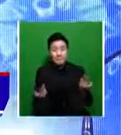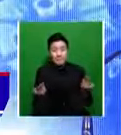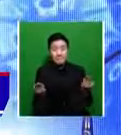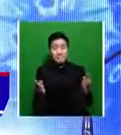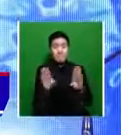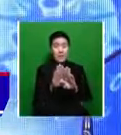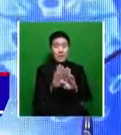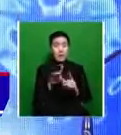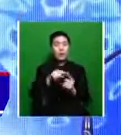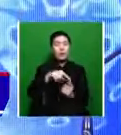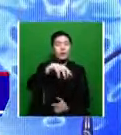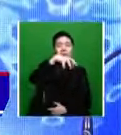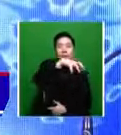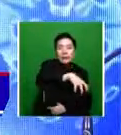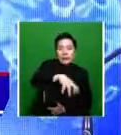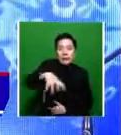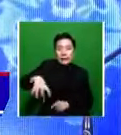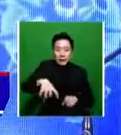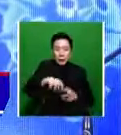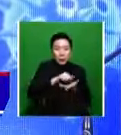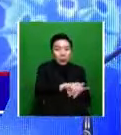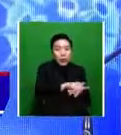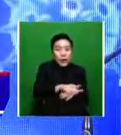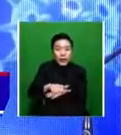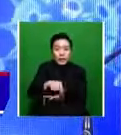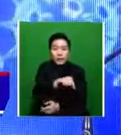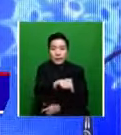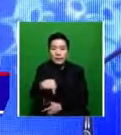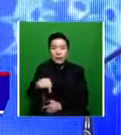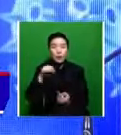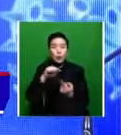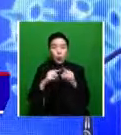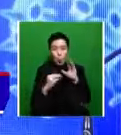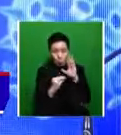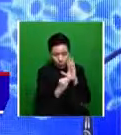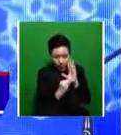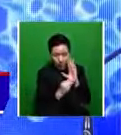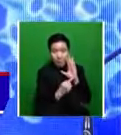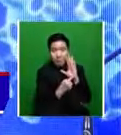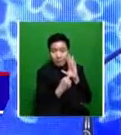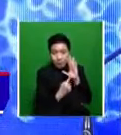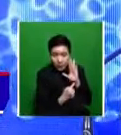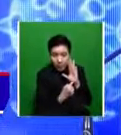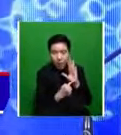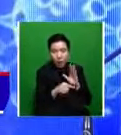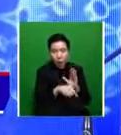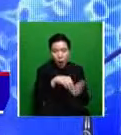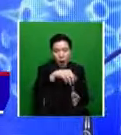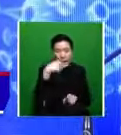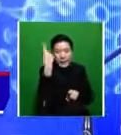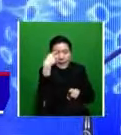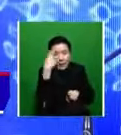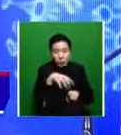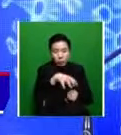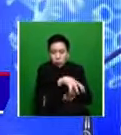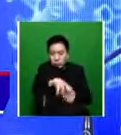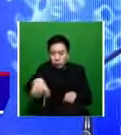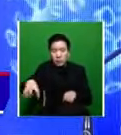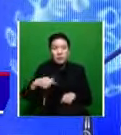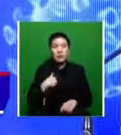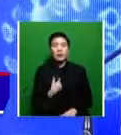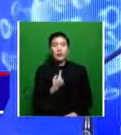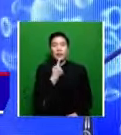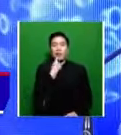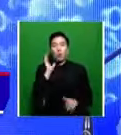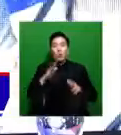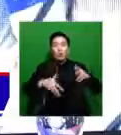สถานบริการปิดผับปิดบาร์นี่นะครับใช้เฉพาะกรุงเทพกับปริมณฑลเท่านั้นใช่ไหมคร ับ ต้องขอเรียนพี่น้องสื่อมวลชนผ่านไปยังพี่น้